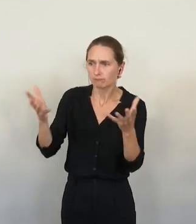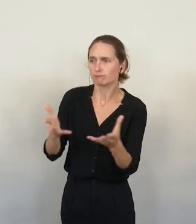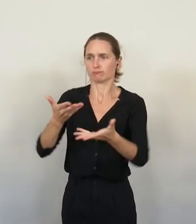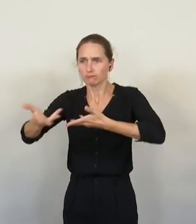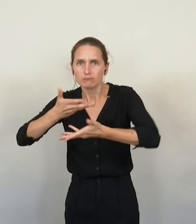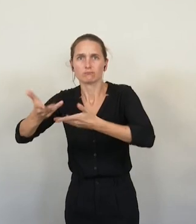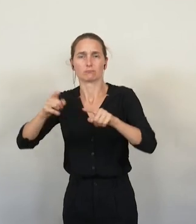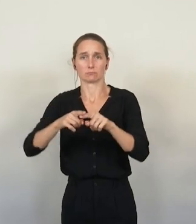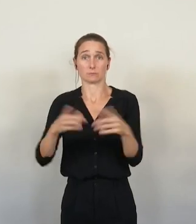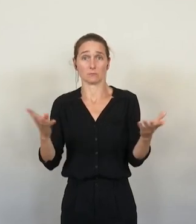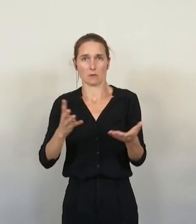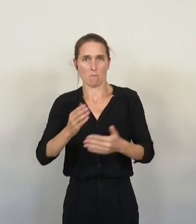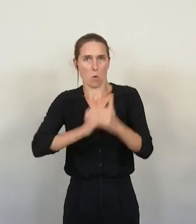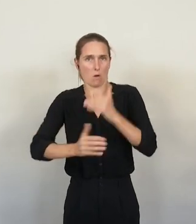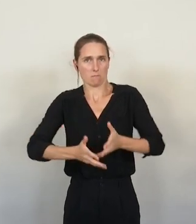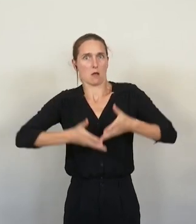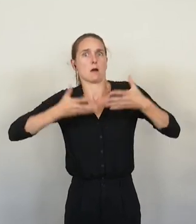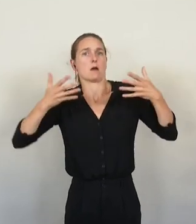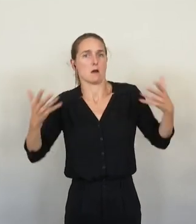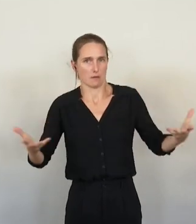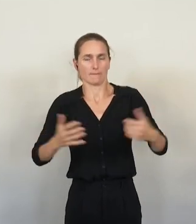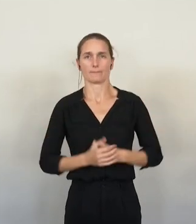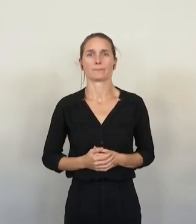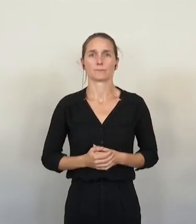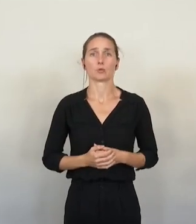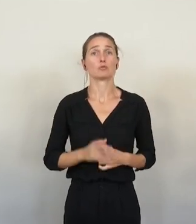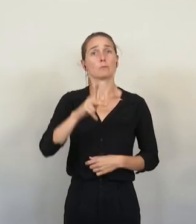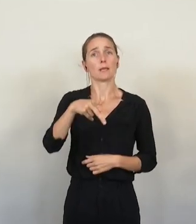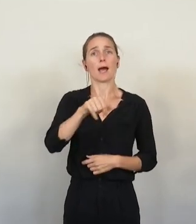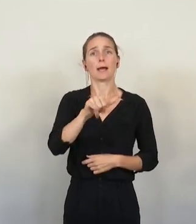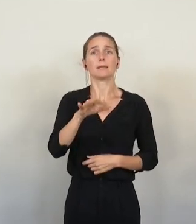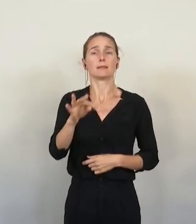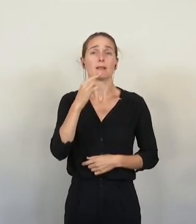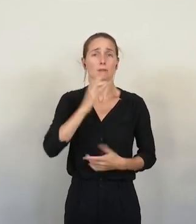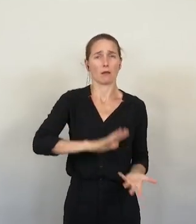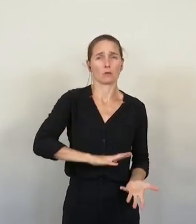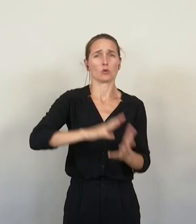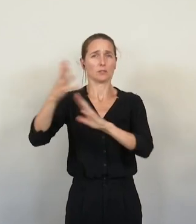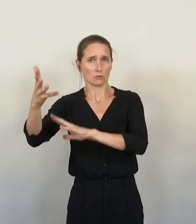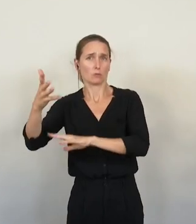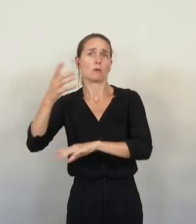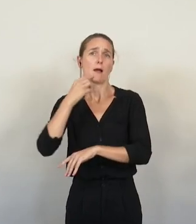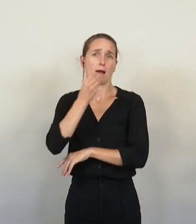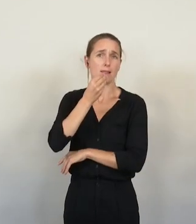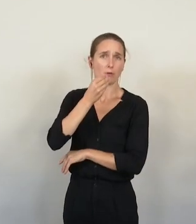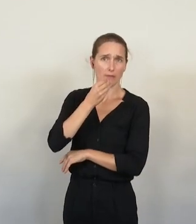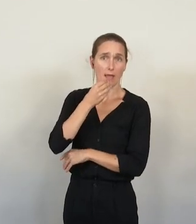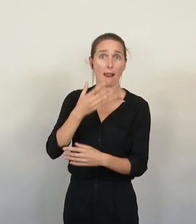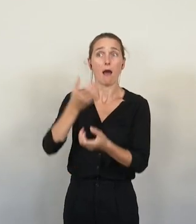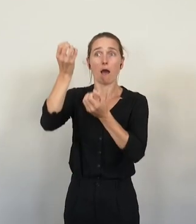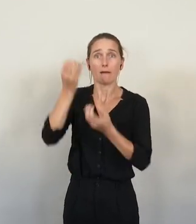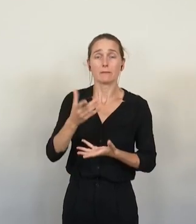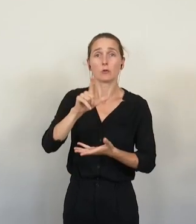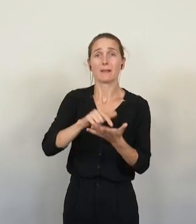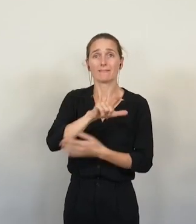décisions du pait et l'organisation annuelle du mois de la transition alimentaire dont l'édition 2023 se tiendra du 29